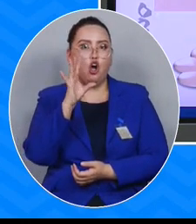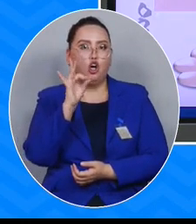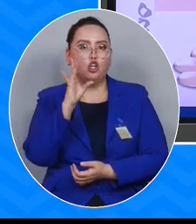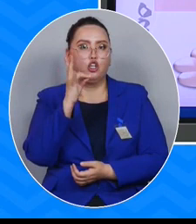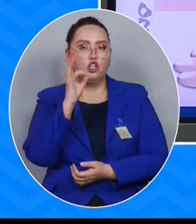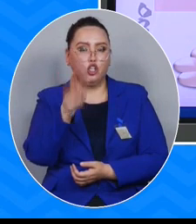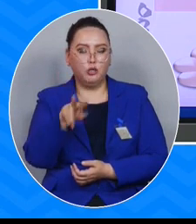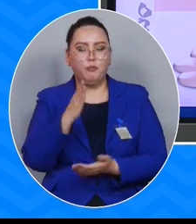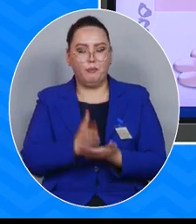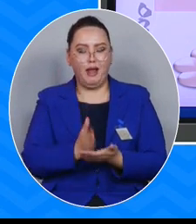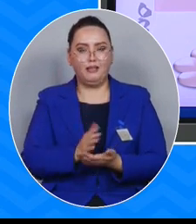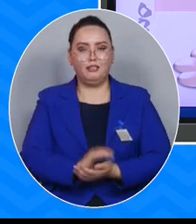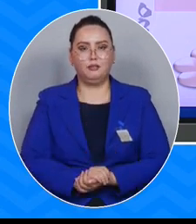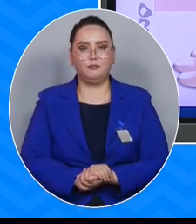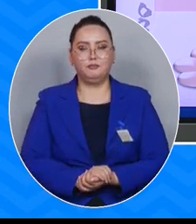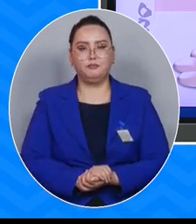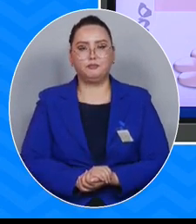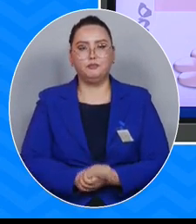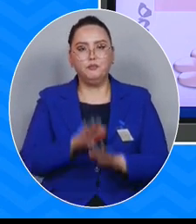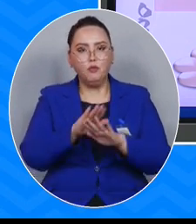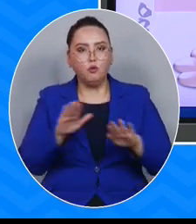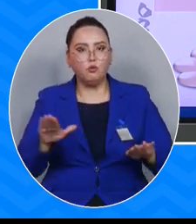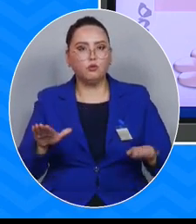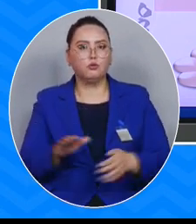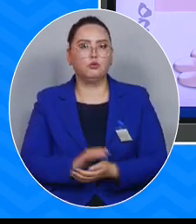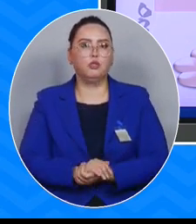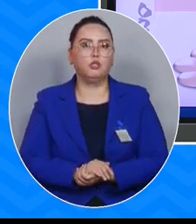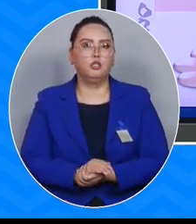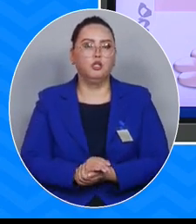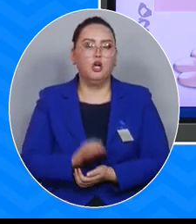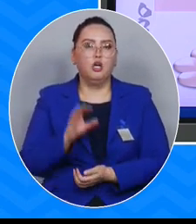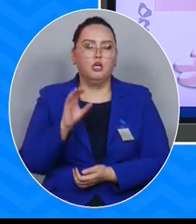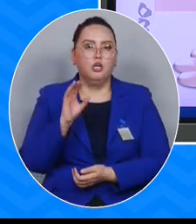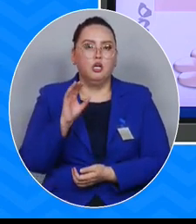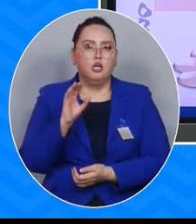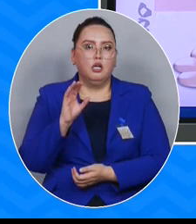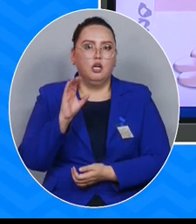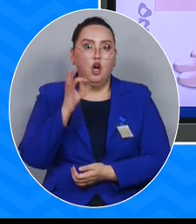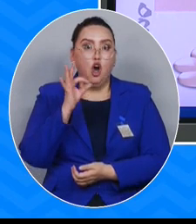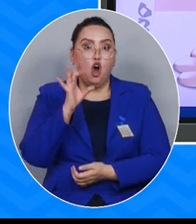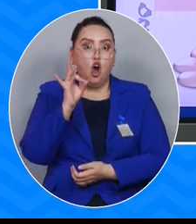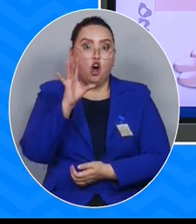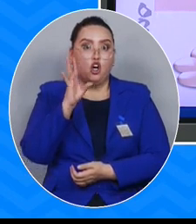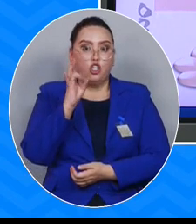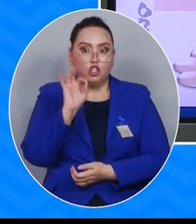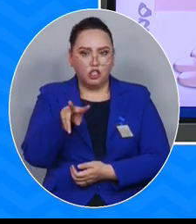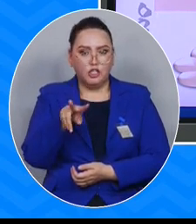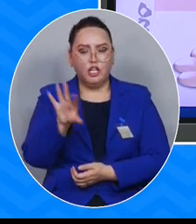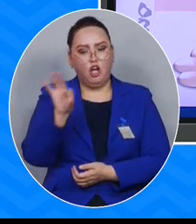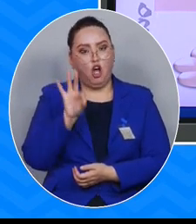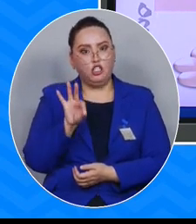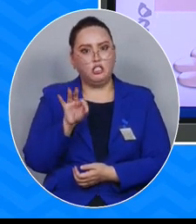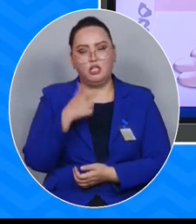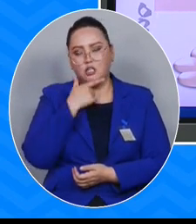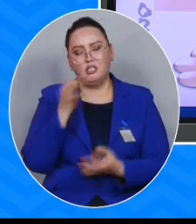алтаг байхээр, хүрнсэй эхэн үйлхээрэг оээлтатаа дейс дараалттая ца хүхцаный ороньо даралтан байна гэггээн майсиан болдаг болуя байс, файнархолтао